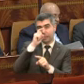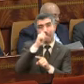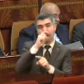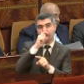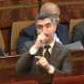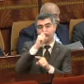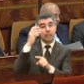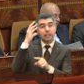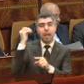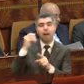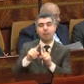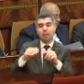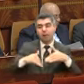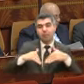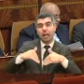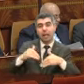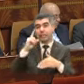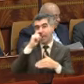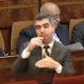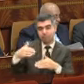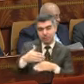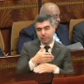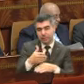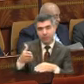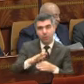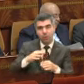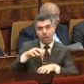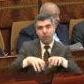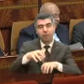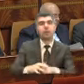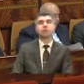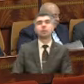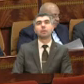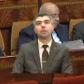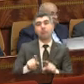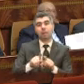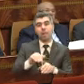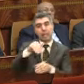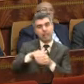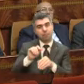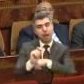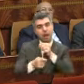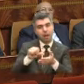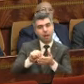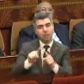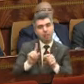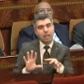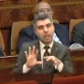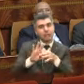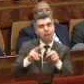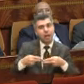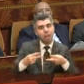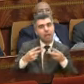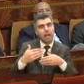الوزير. فنناشدكم سيد الوزير من هذا المنبر كفريق حركي باش تخرجوا هذه الاتفاقية لحيز الوجود،